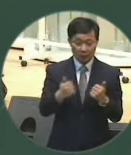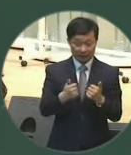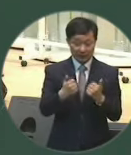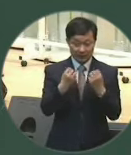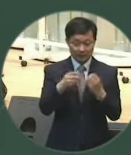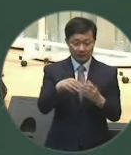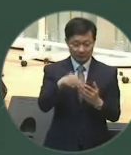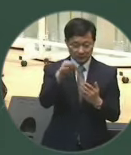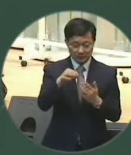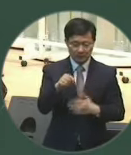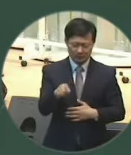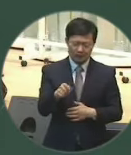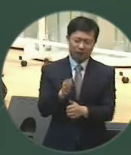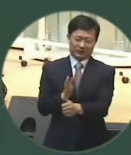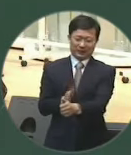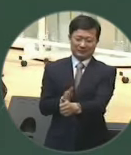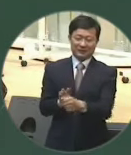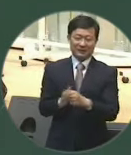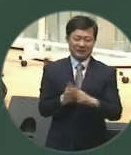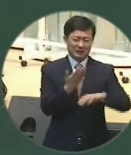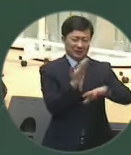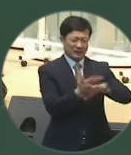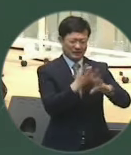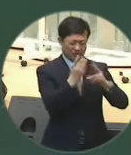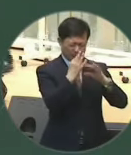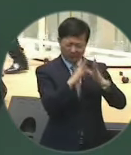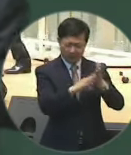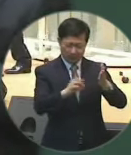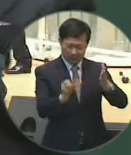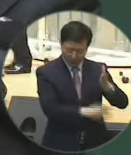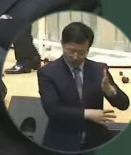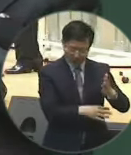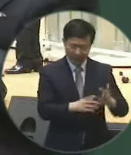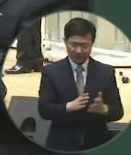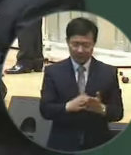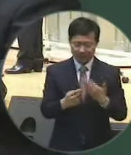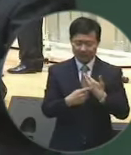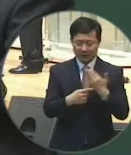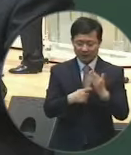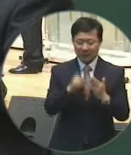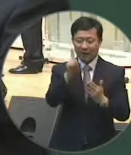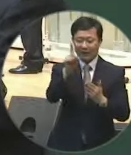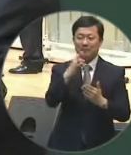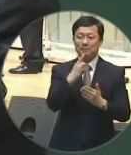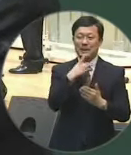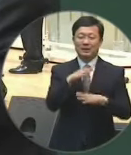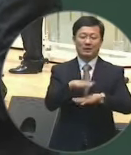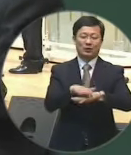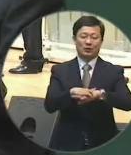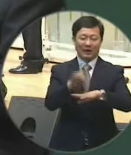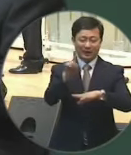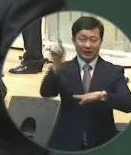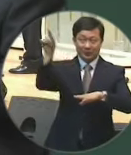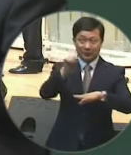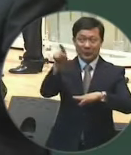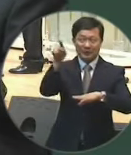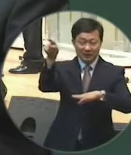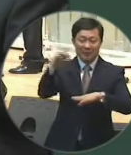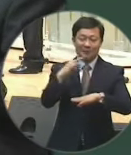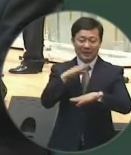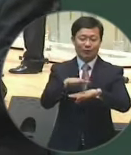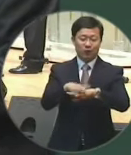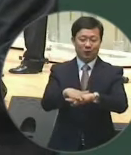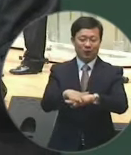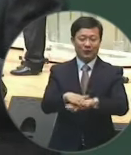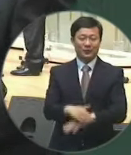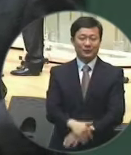가는데 진짜로 이제는 다른 거 다 버리고요. 마음속에 둬야 됩니다. Our general assembly is starting anew. So let's throw